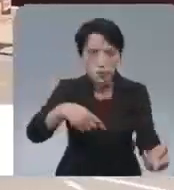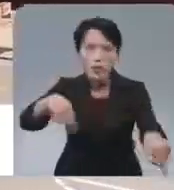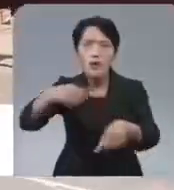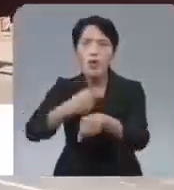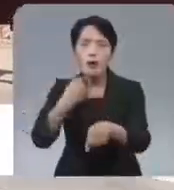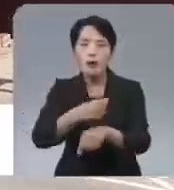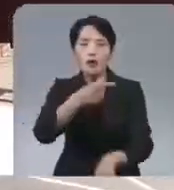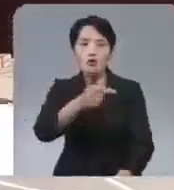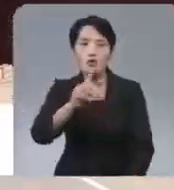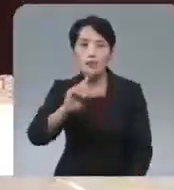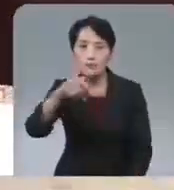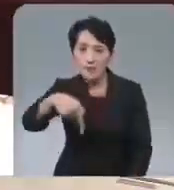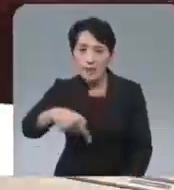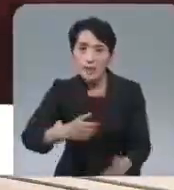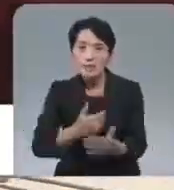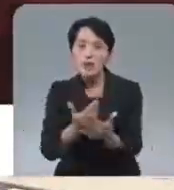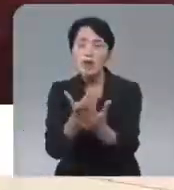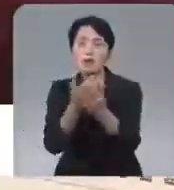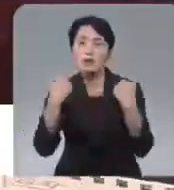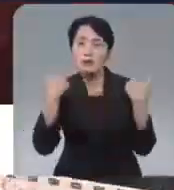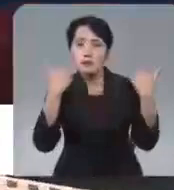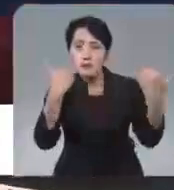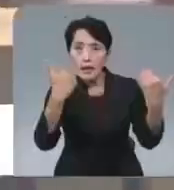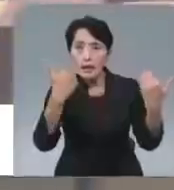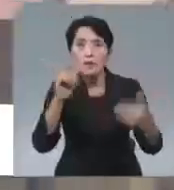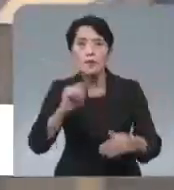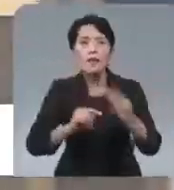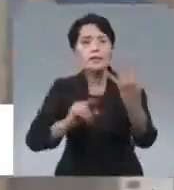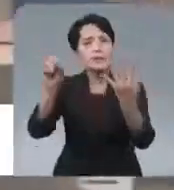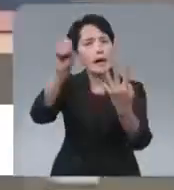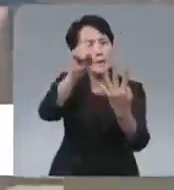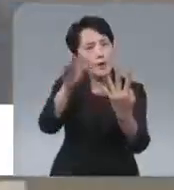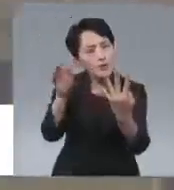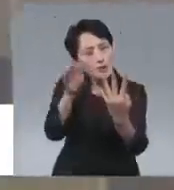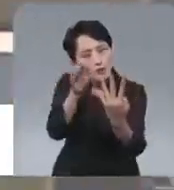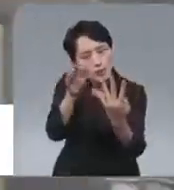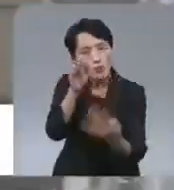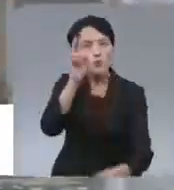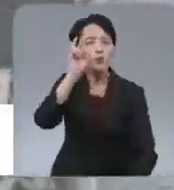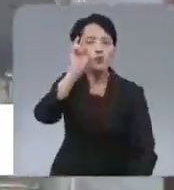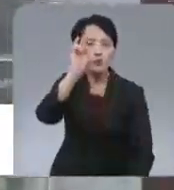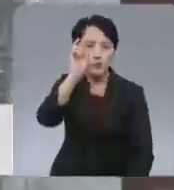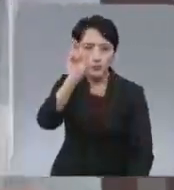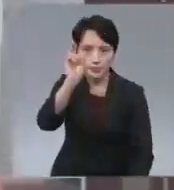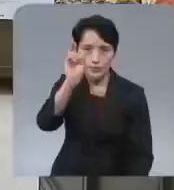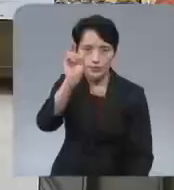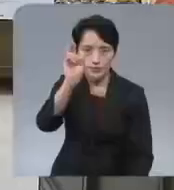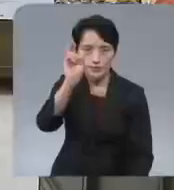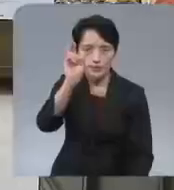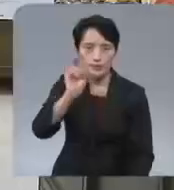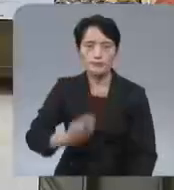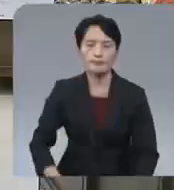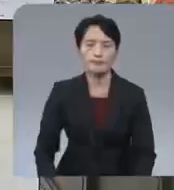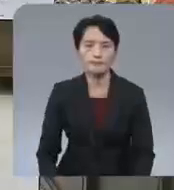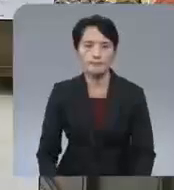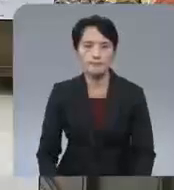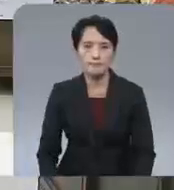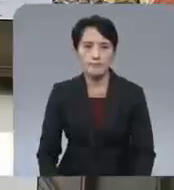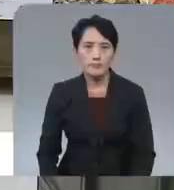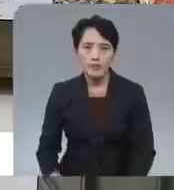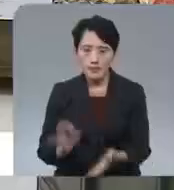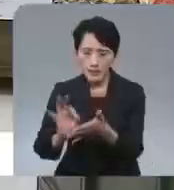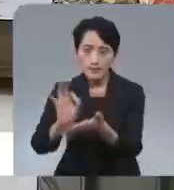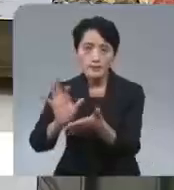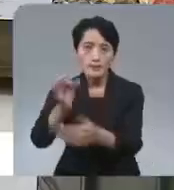риски нарастания финансового дисбаланса и изменения денежно-кредитной политики в основных странах говорится в заявлении